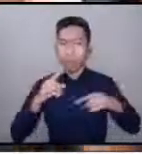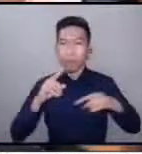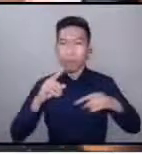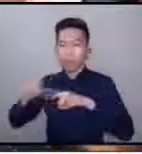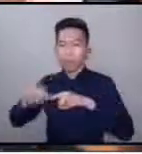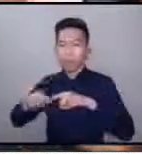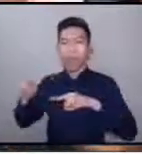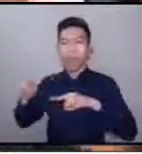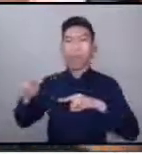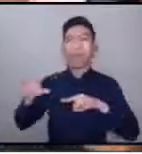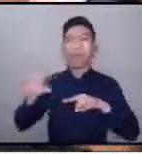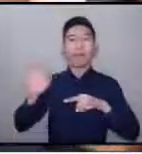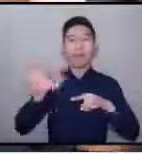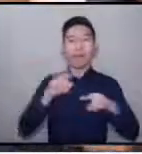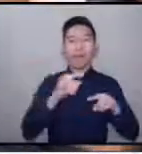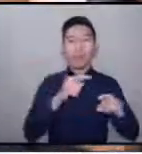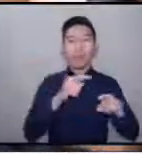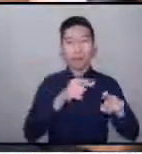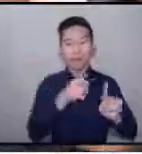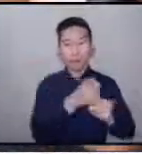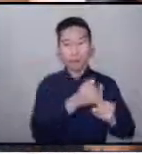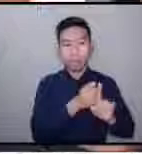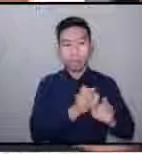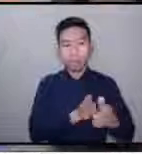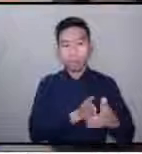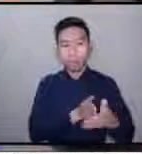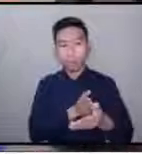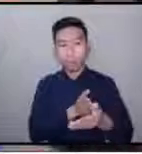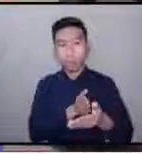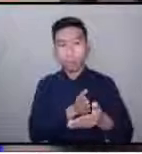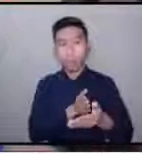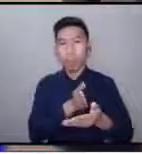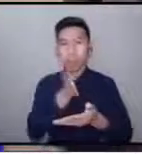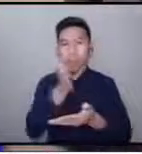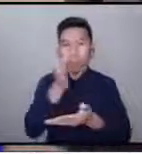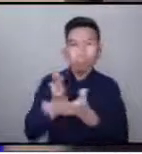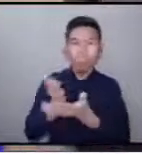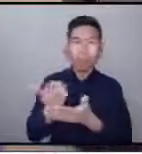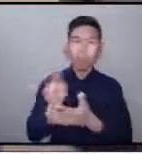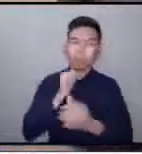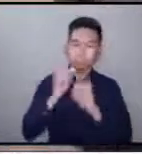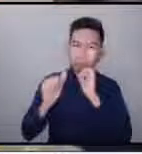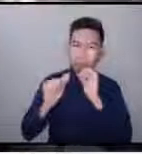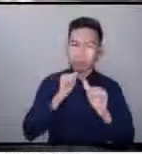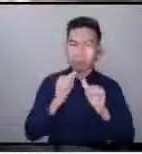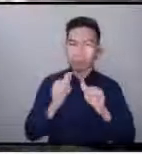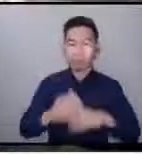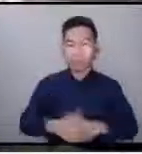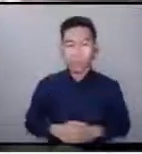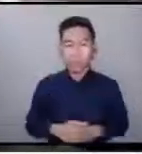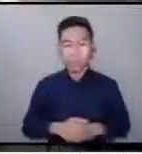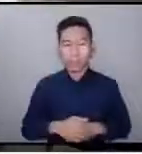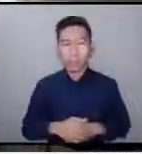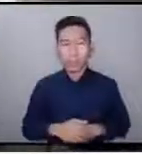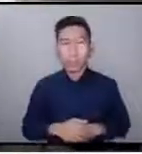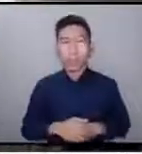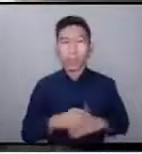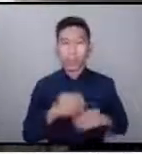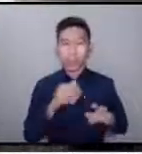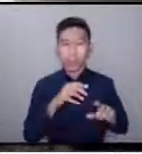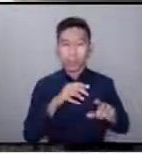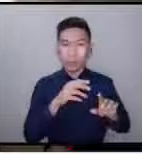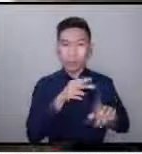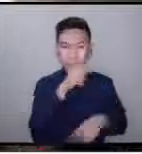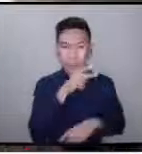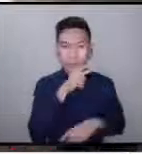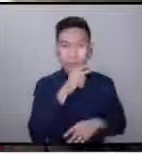agad niya itong pinuntahan at dinispon niya ito. Tumanggi nang magbigay ng pahayag ang akusado. Kasalukuyan siyang nasa kustodiya